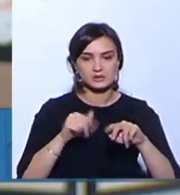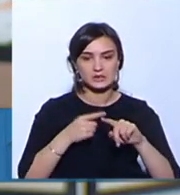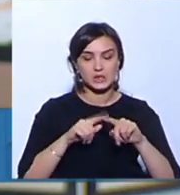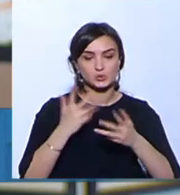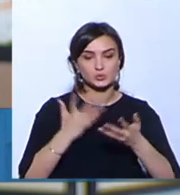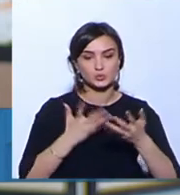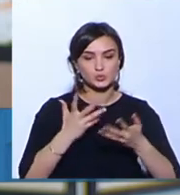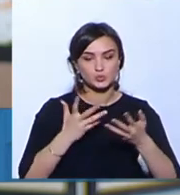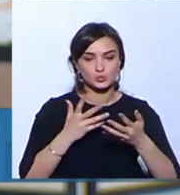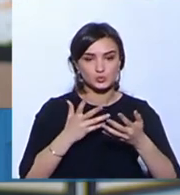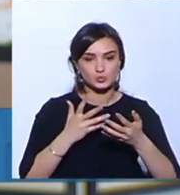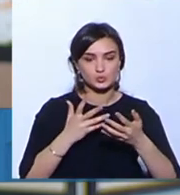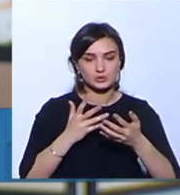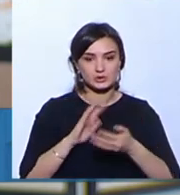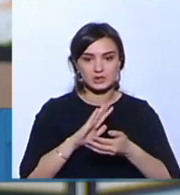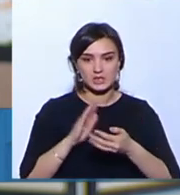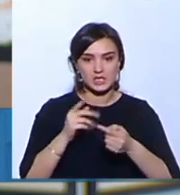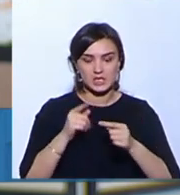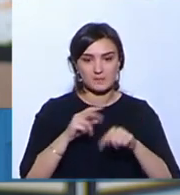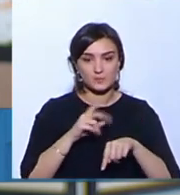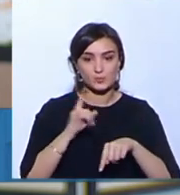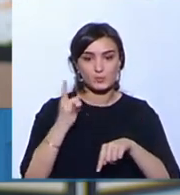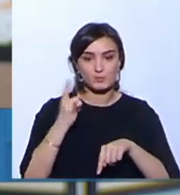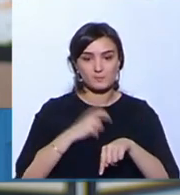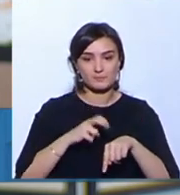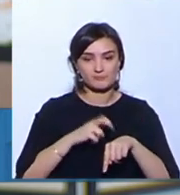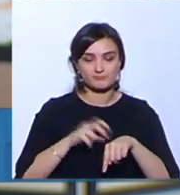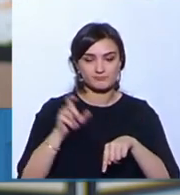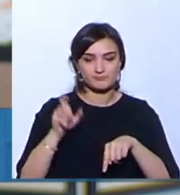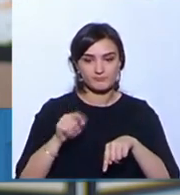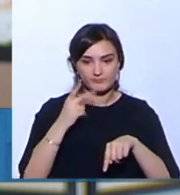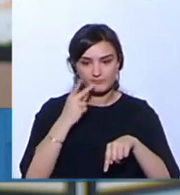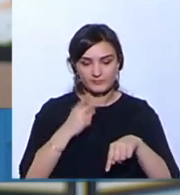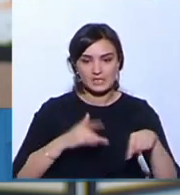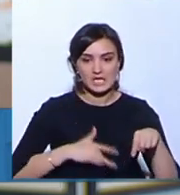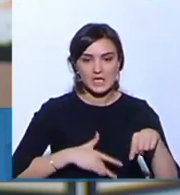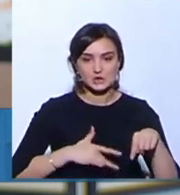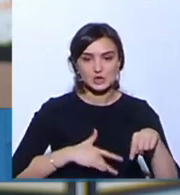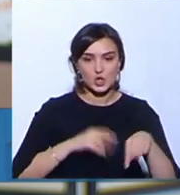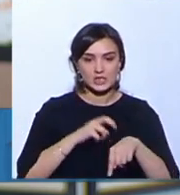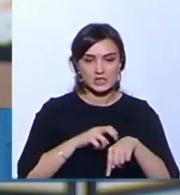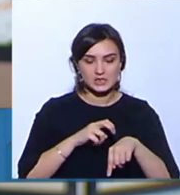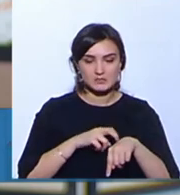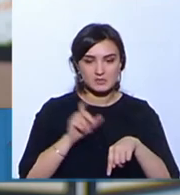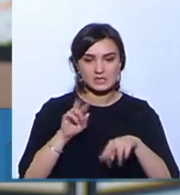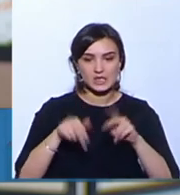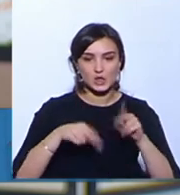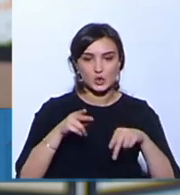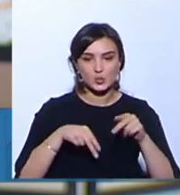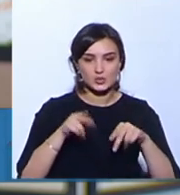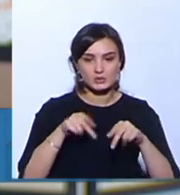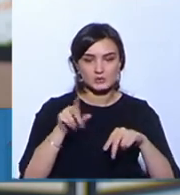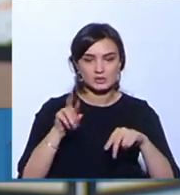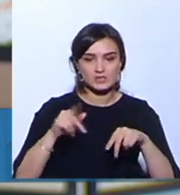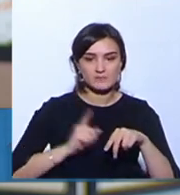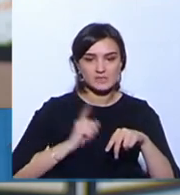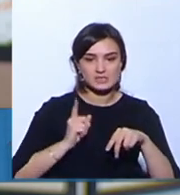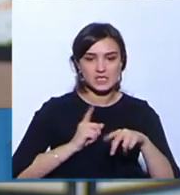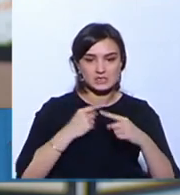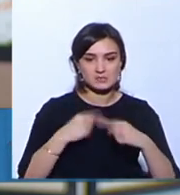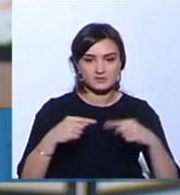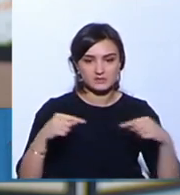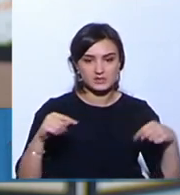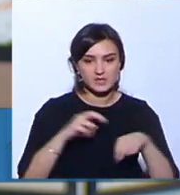თუ არ მიიტანა პედიატრმა, გასტროენტეროლოგმა, ქირურგმა და სხვადასხვა დარგის